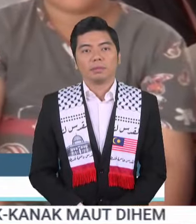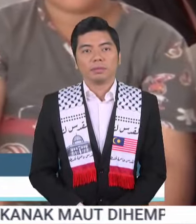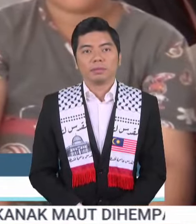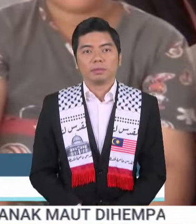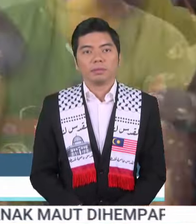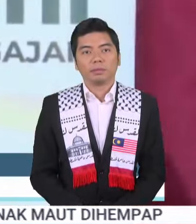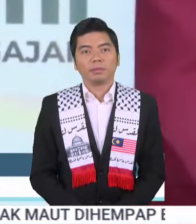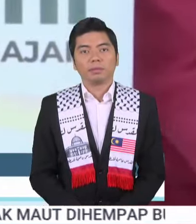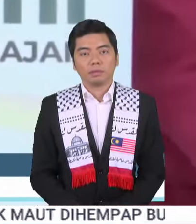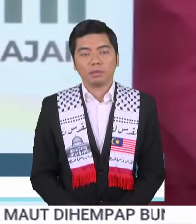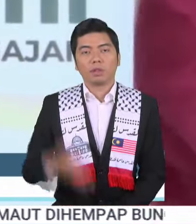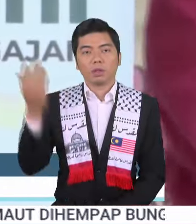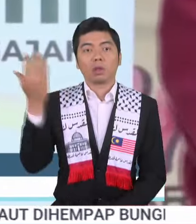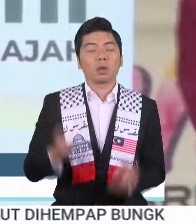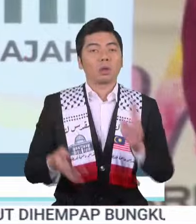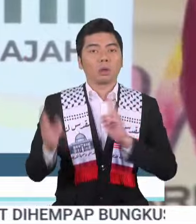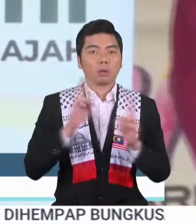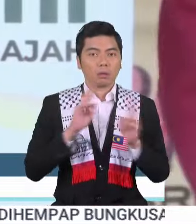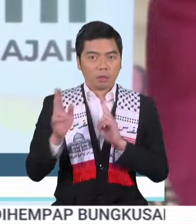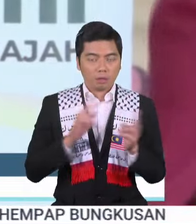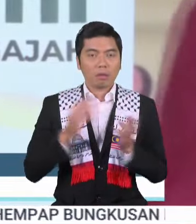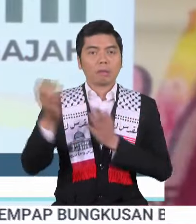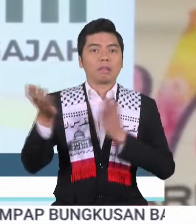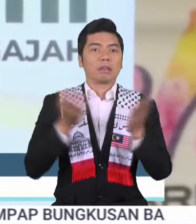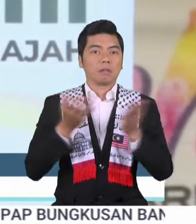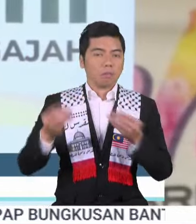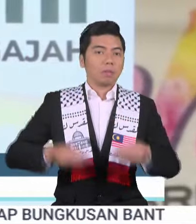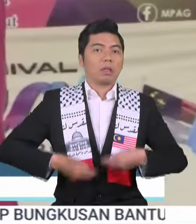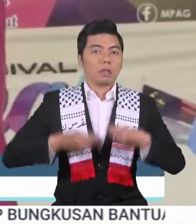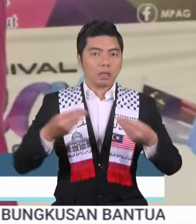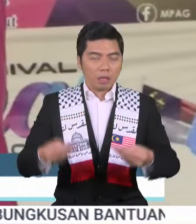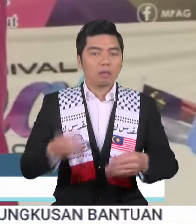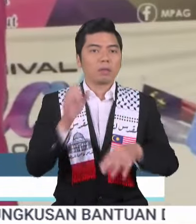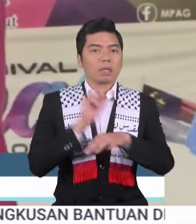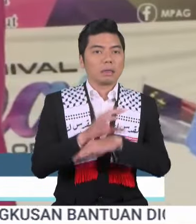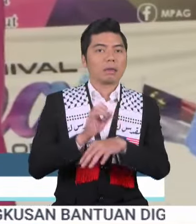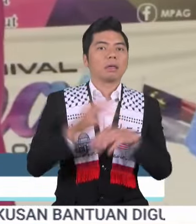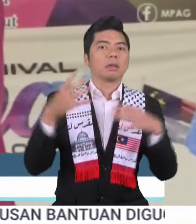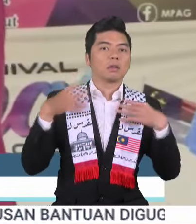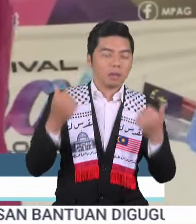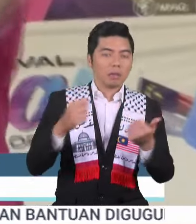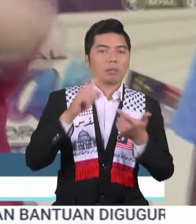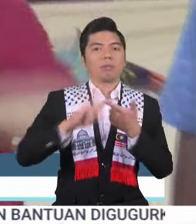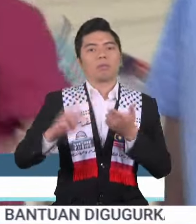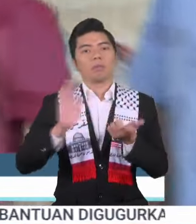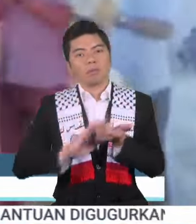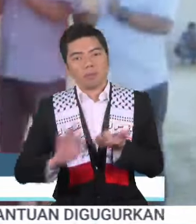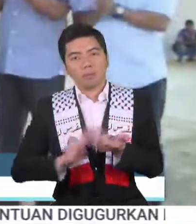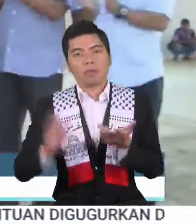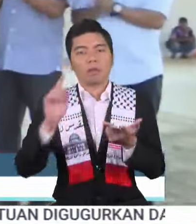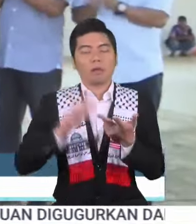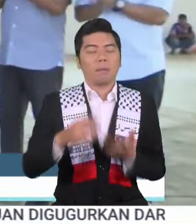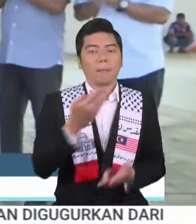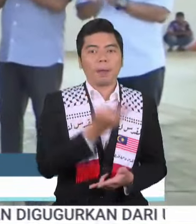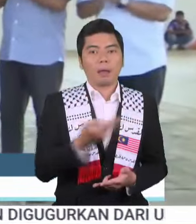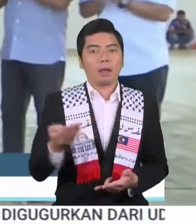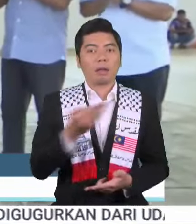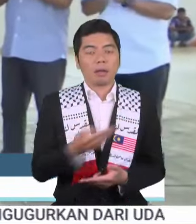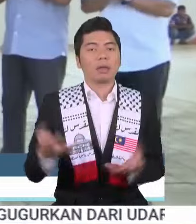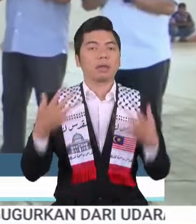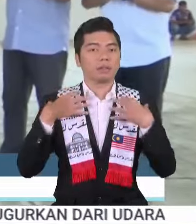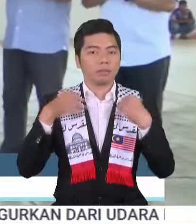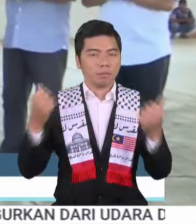Melaka Beliau berkata antara perkhidmatan ditawarkan adalah khidmat nasihat kesihatan kebersihan dan bantuan peralatan